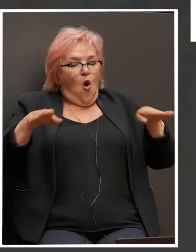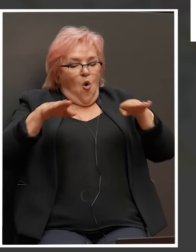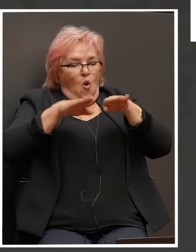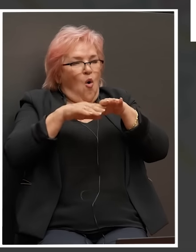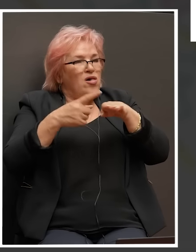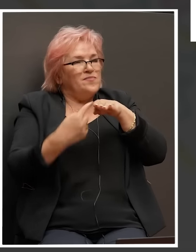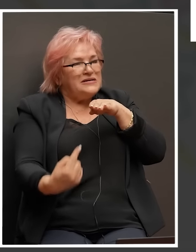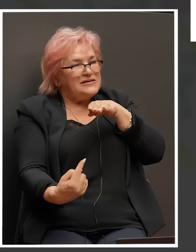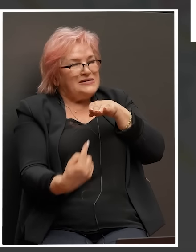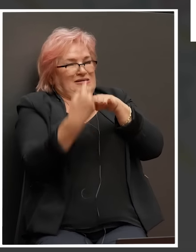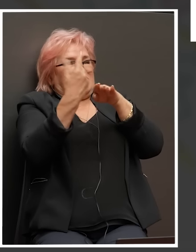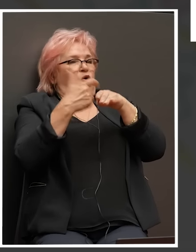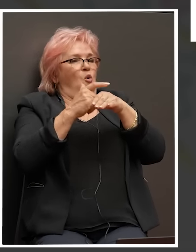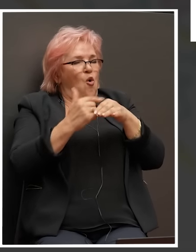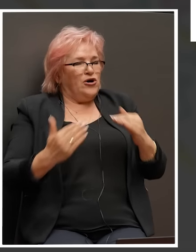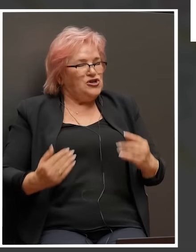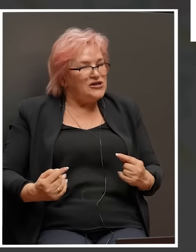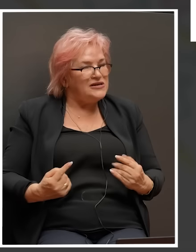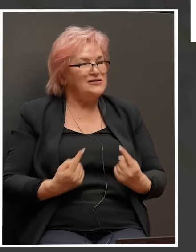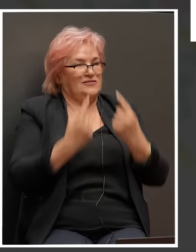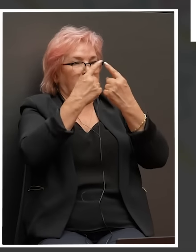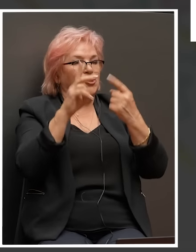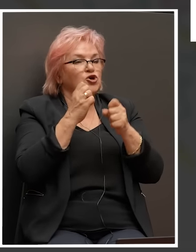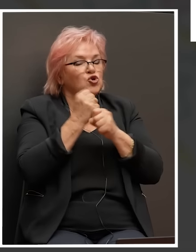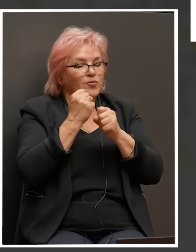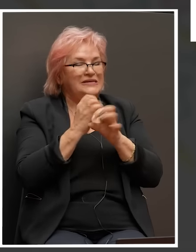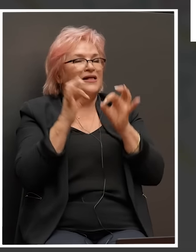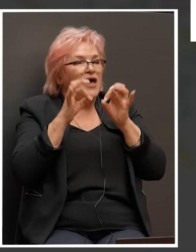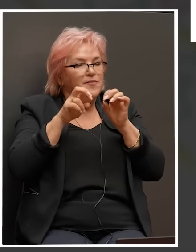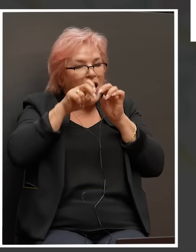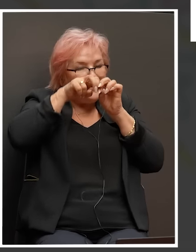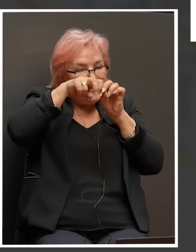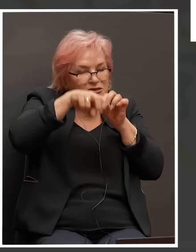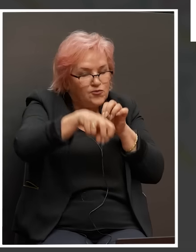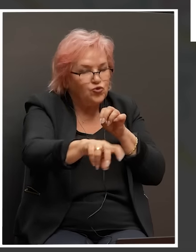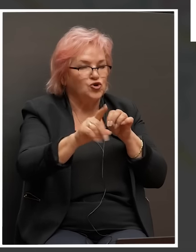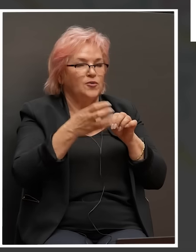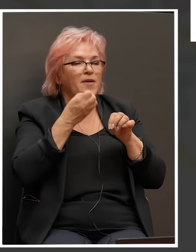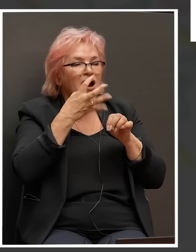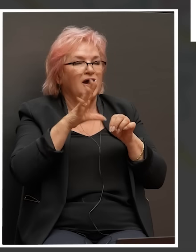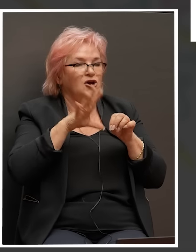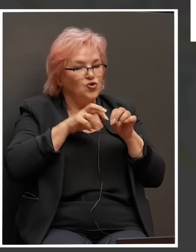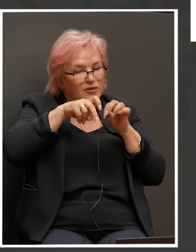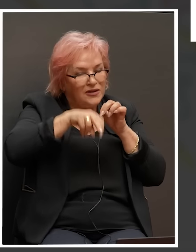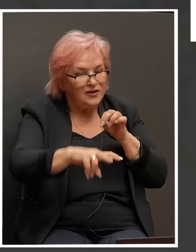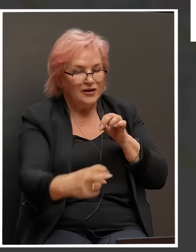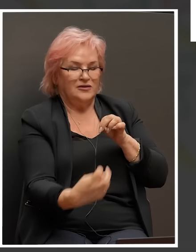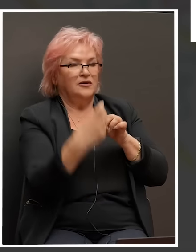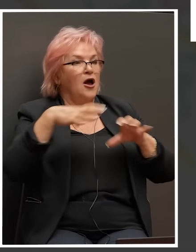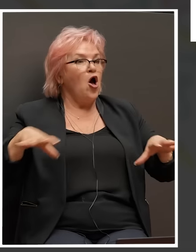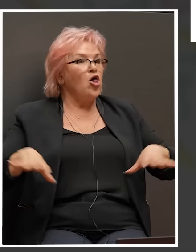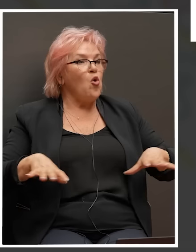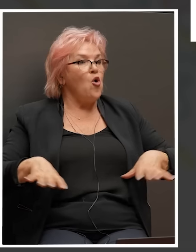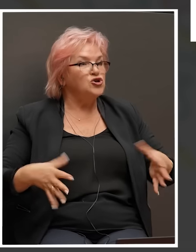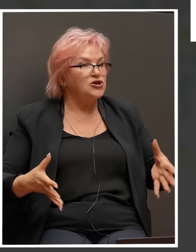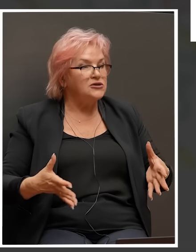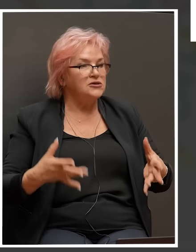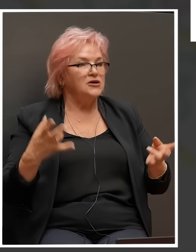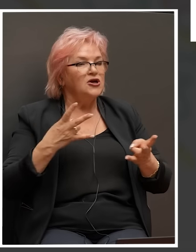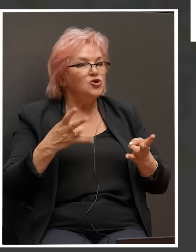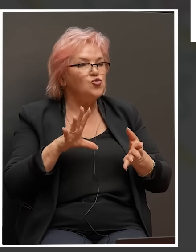слишком высок и крут, для того, чтобы сделать нормальный спуск, по которому может хорошо спуститься или подняться лошадь, надо было